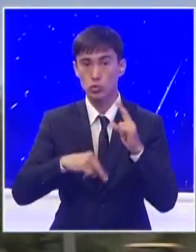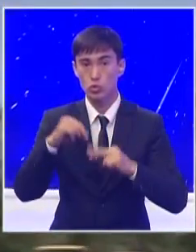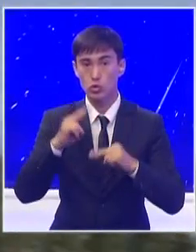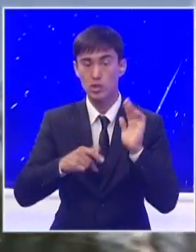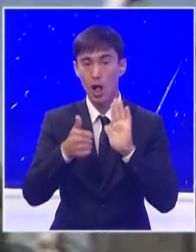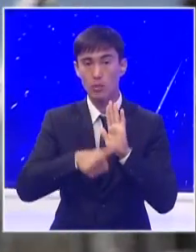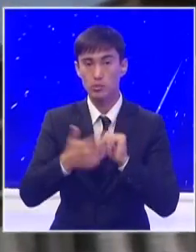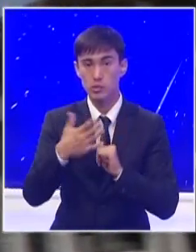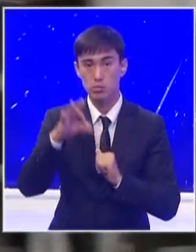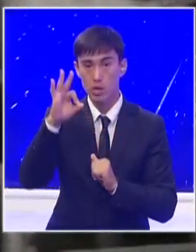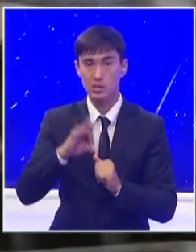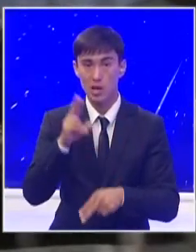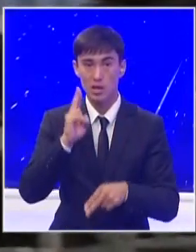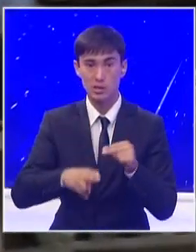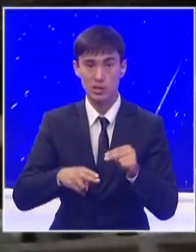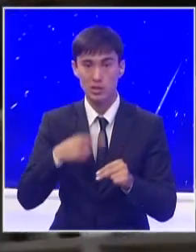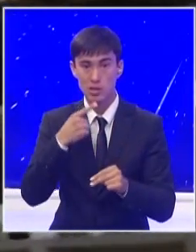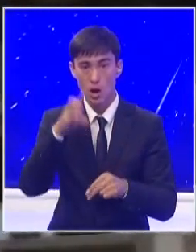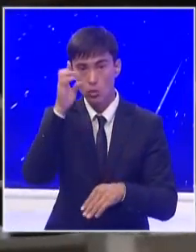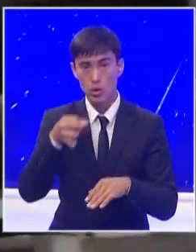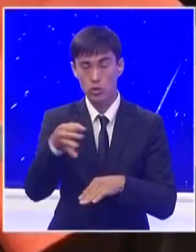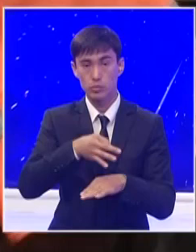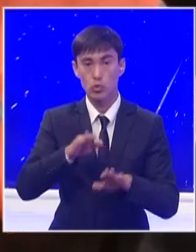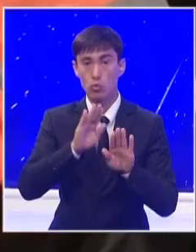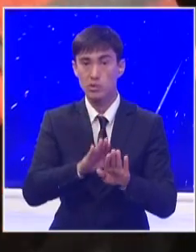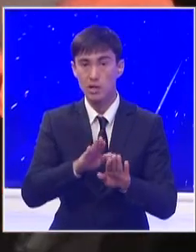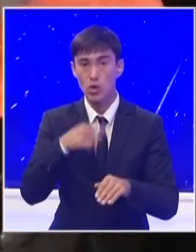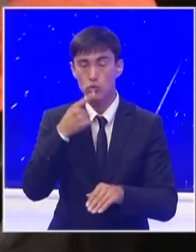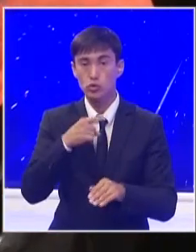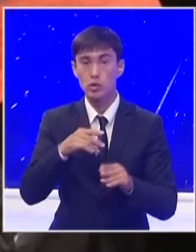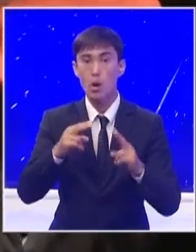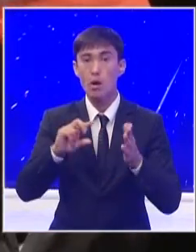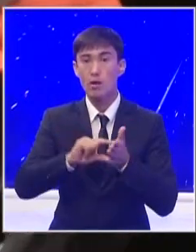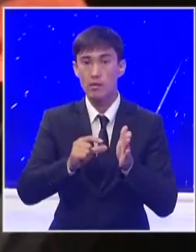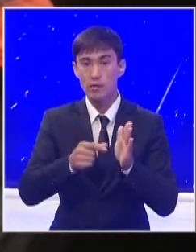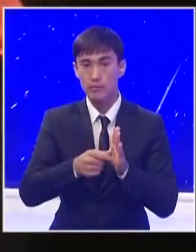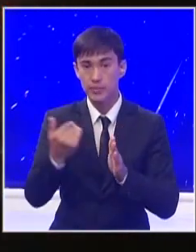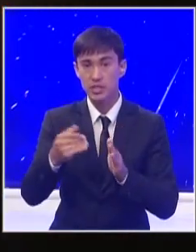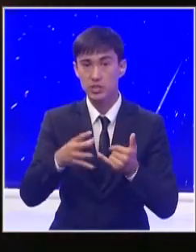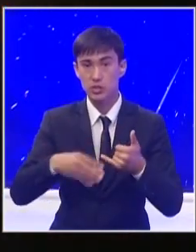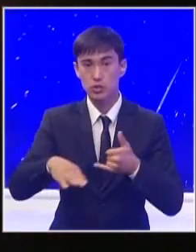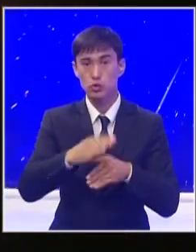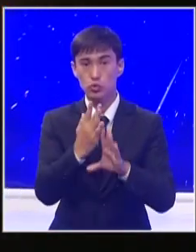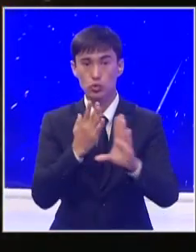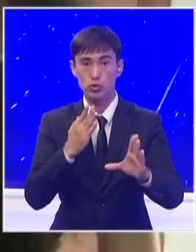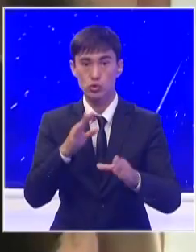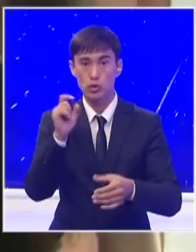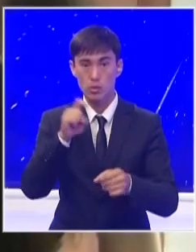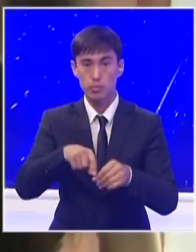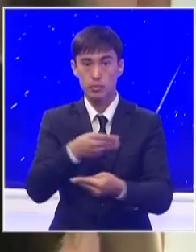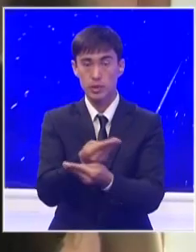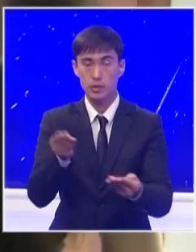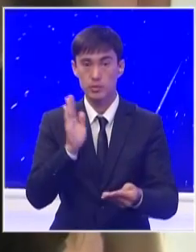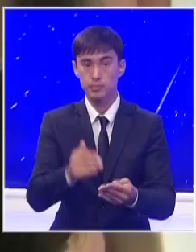құрылысы 65%-ға аяқталған дейді аудан әкімінің орынбасары. Айтуынша, пәтерлер жергілікті жерде үй кезегінде тұрғандарға